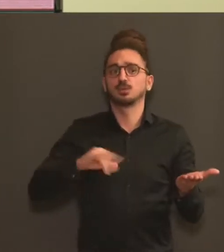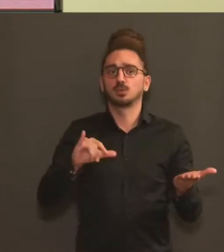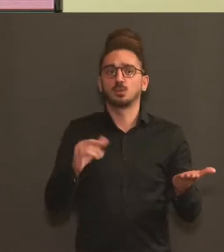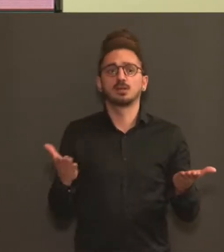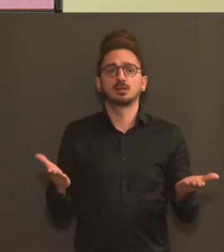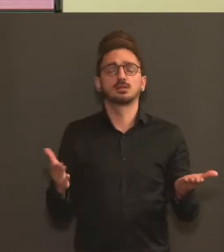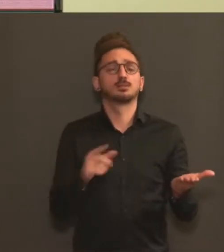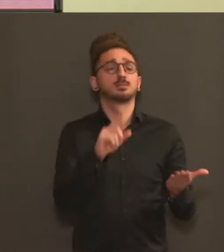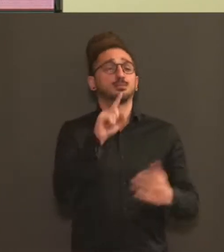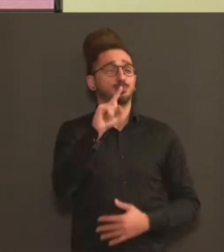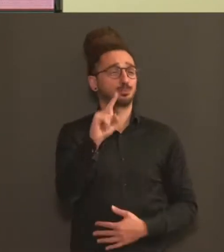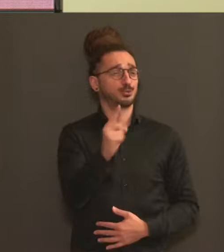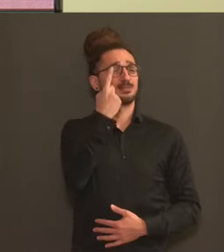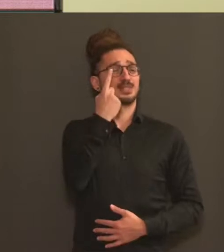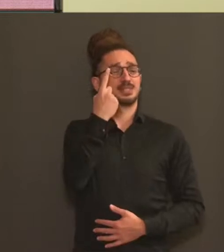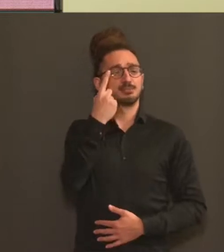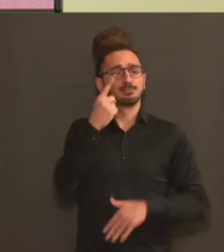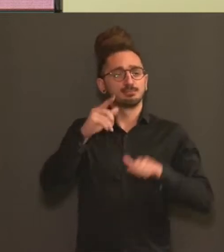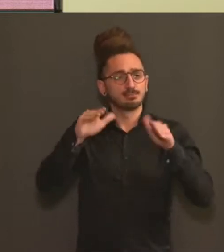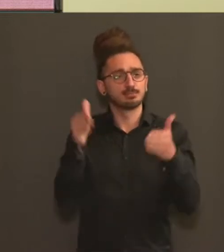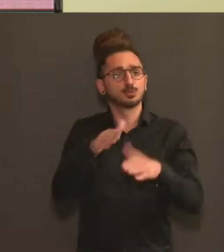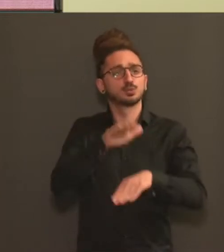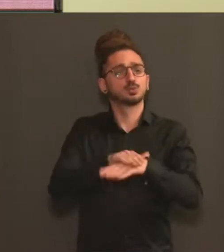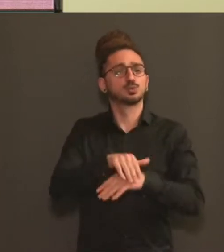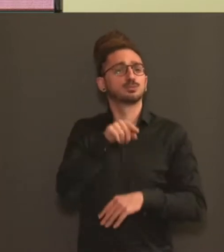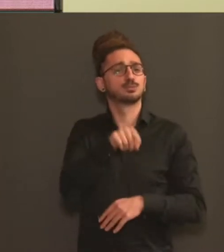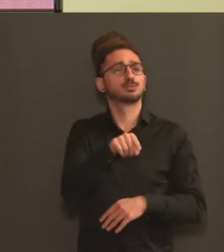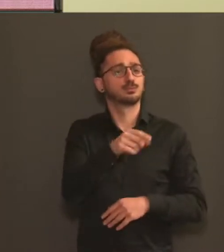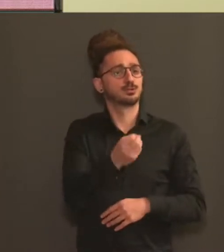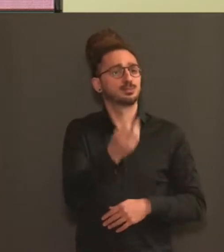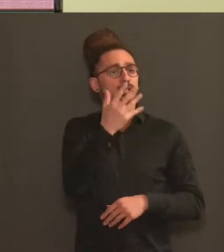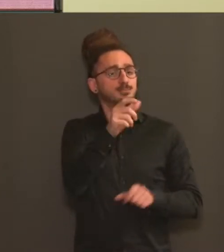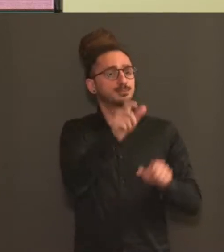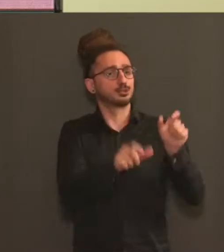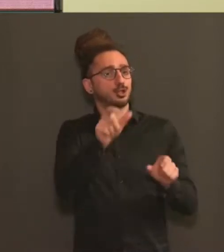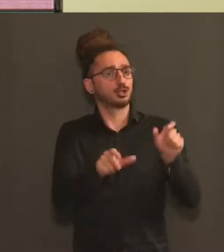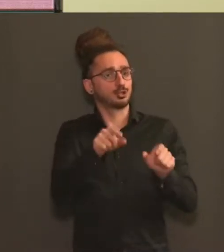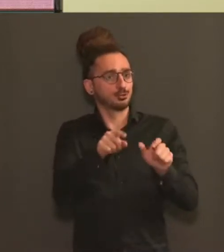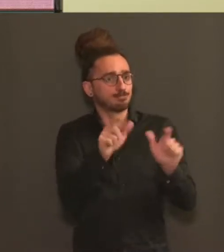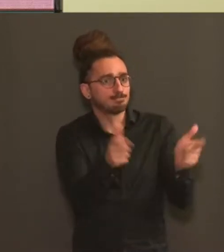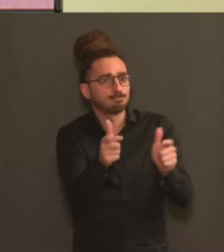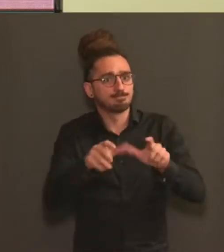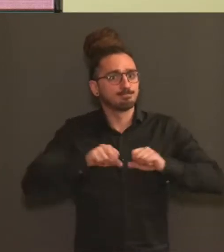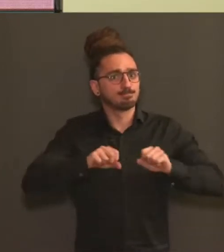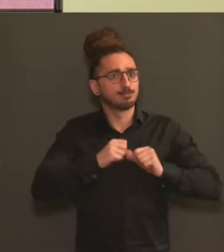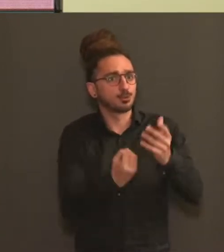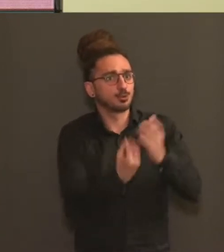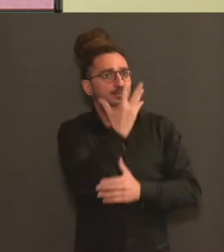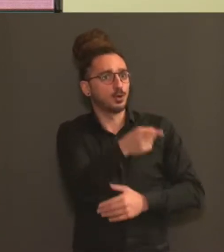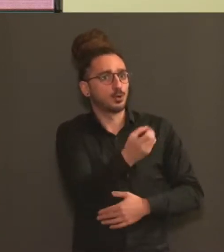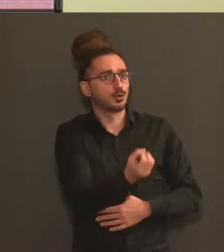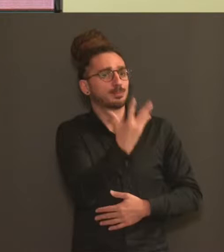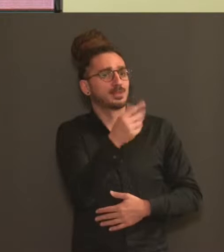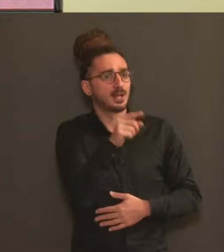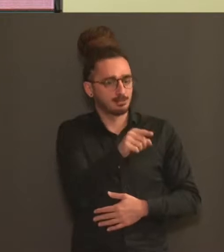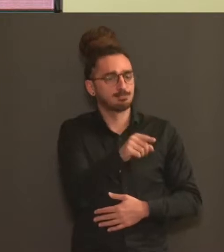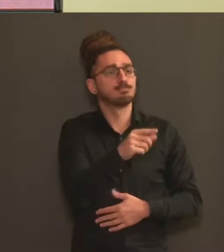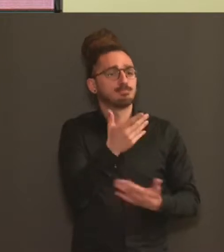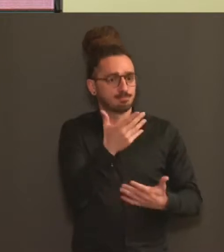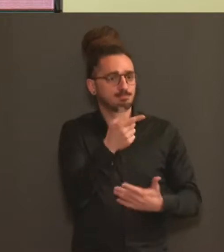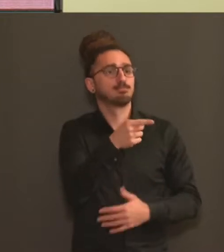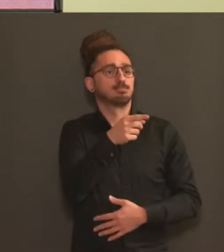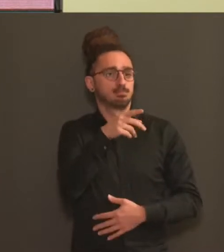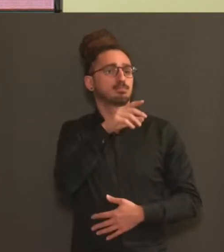nombre de nouveaux cas. Ce taux de reproduction concernant le nombre de nouveaux cas est important parce qu'il va nous